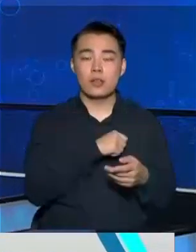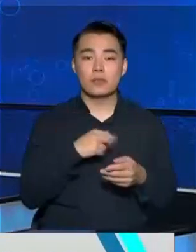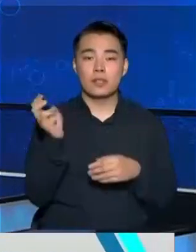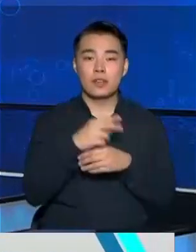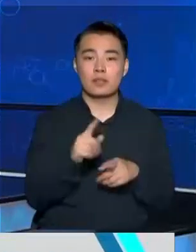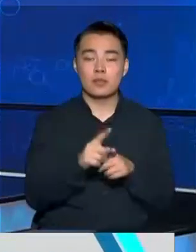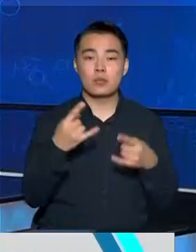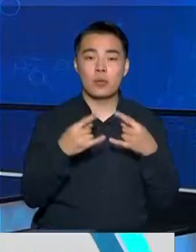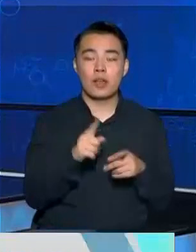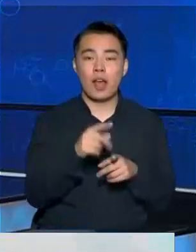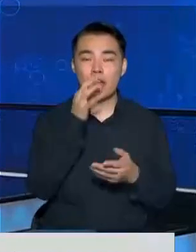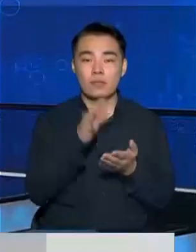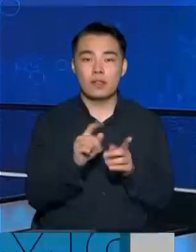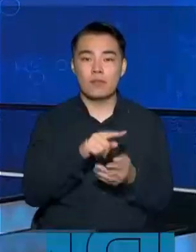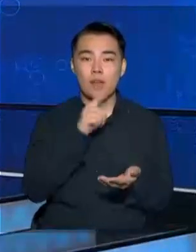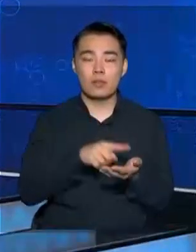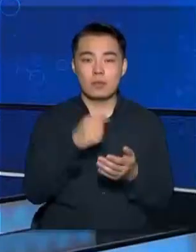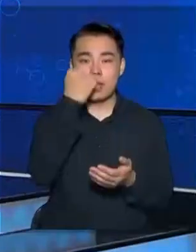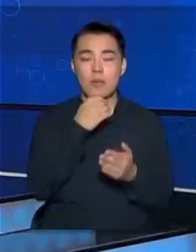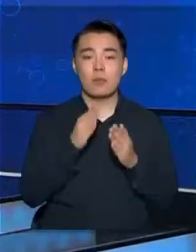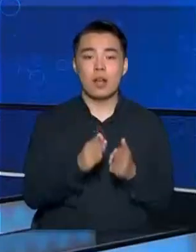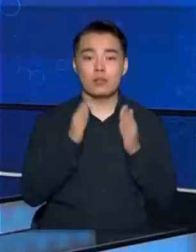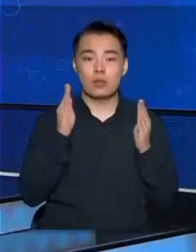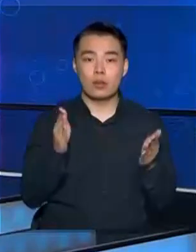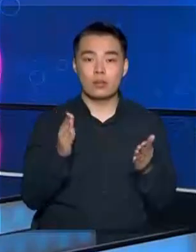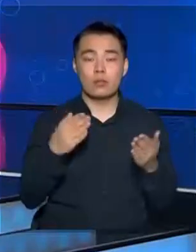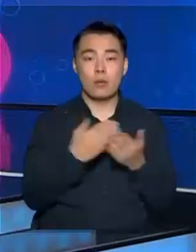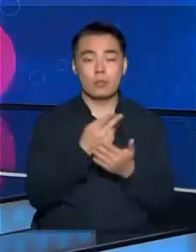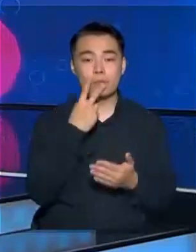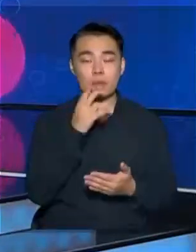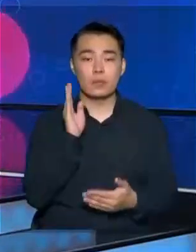студию, ответили на наши вопросы. Была очень содержательная беседа. А мы продолжим наш эфир.